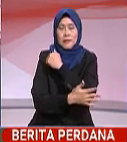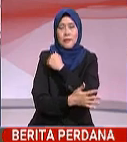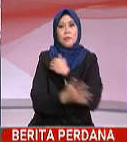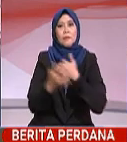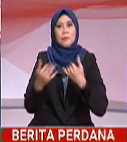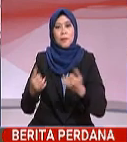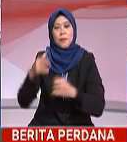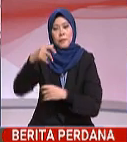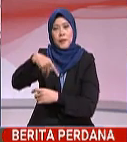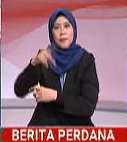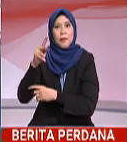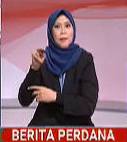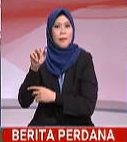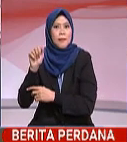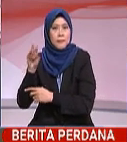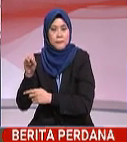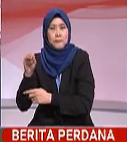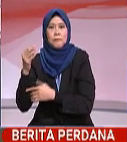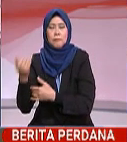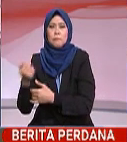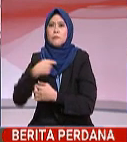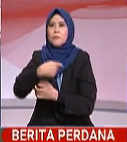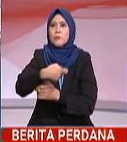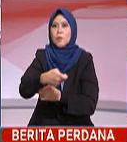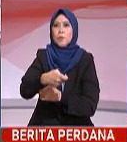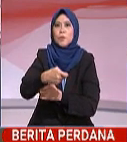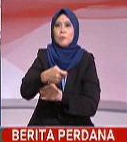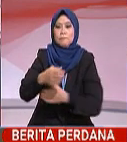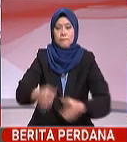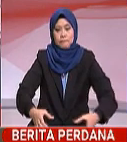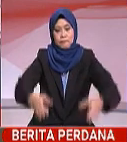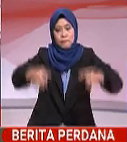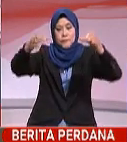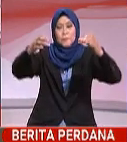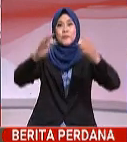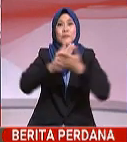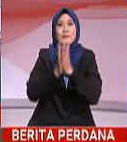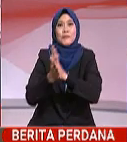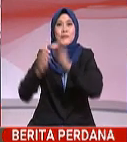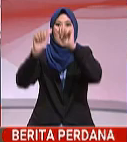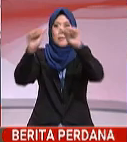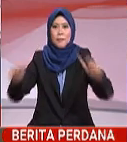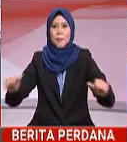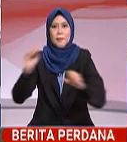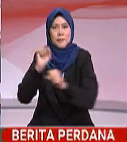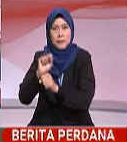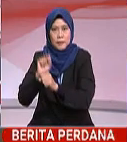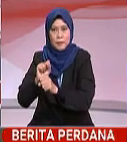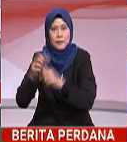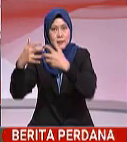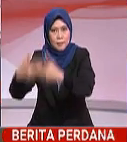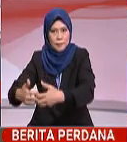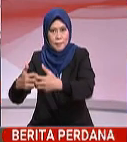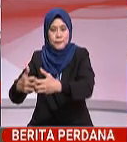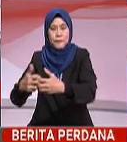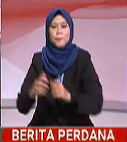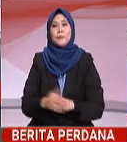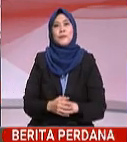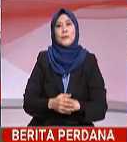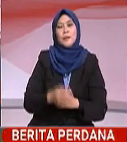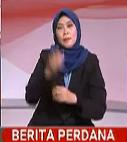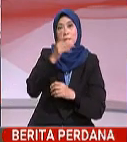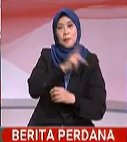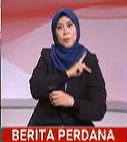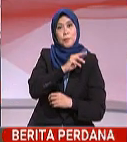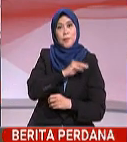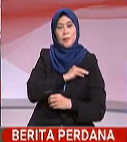Melaka PKNM mengambil inisiatif menyewakan bangunan miliknya sebagai asrama pekerja kilang berkenaan. Ketua Menteri Datuk Seri Sulaiman Mak